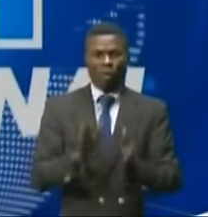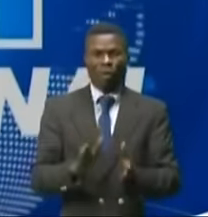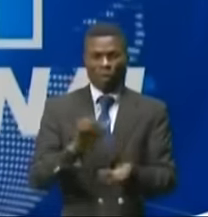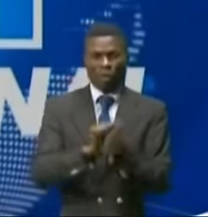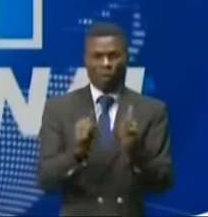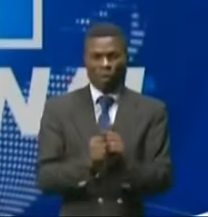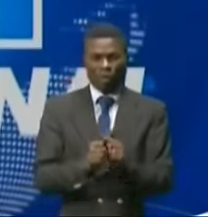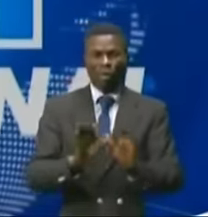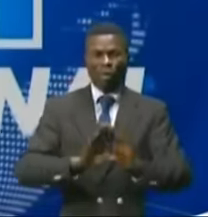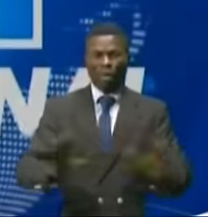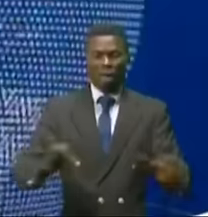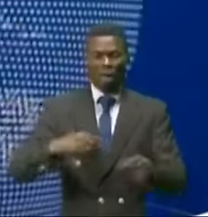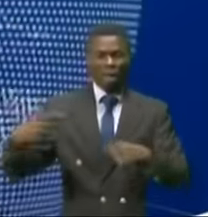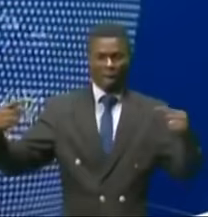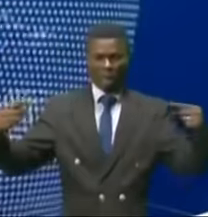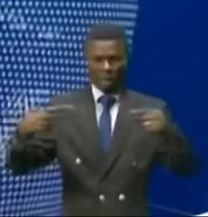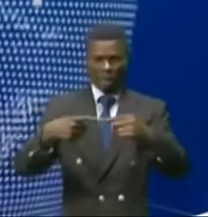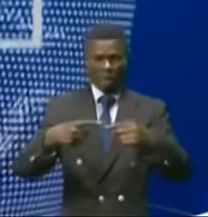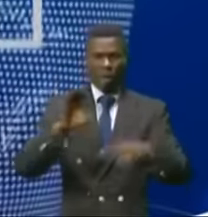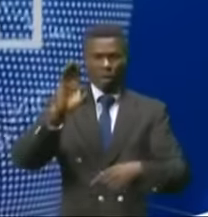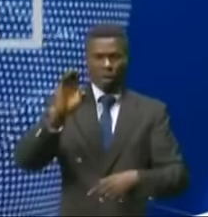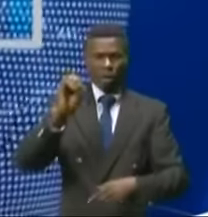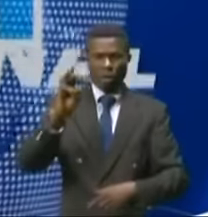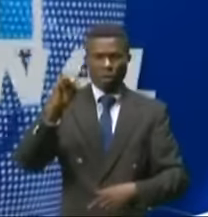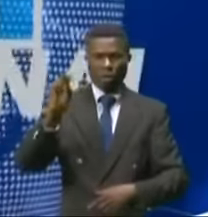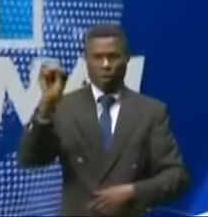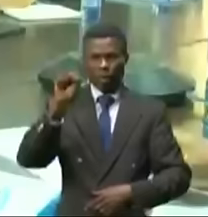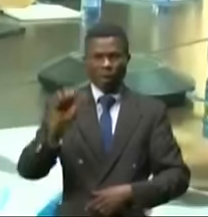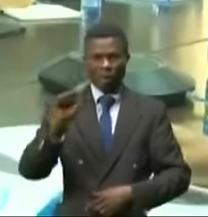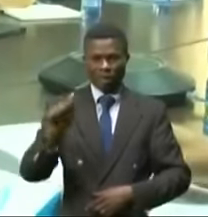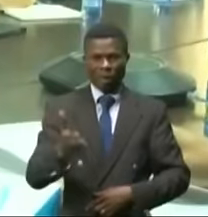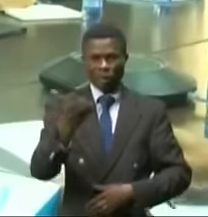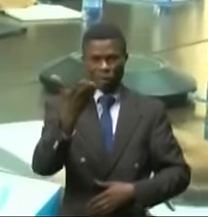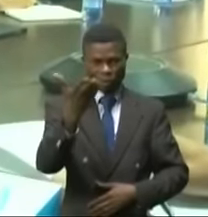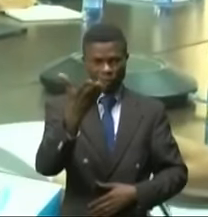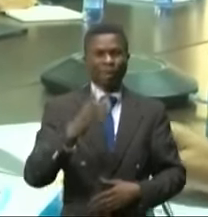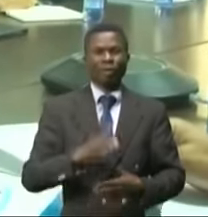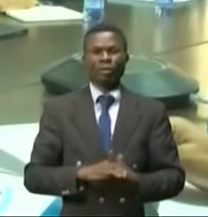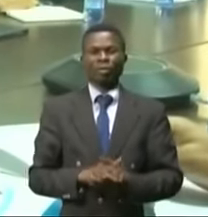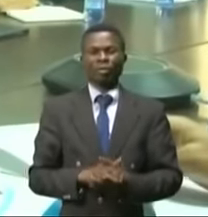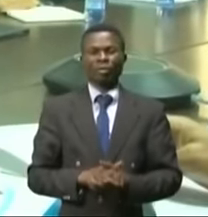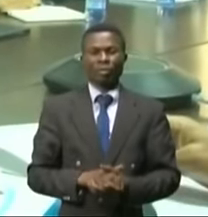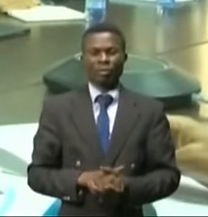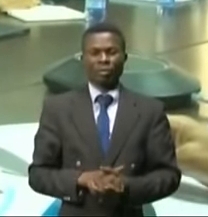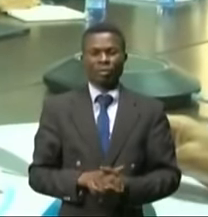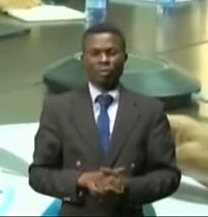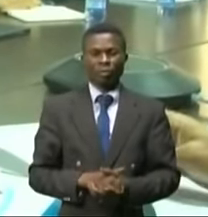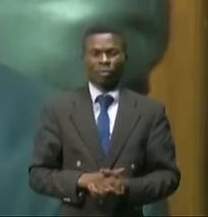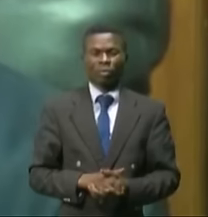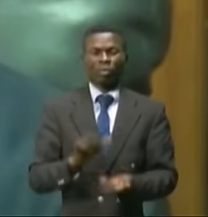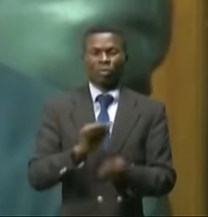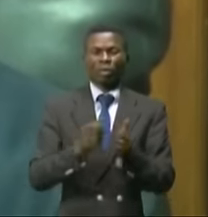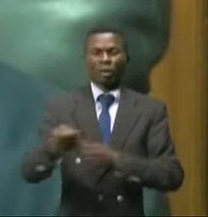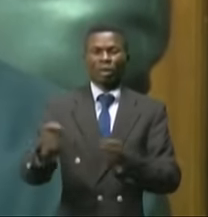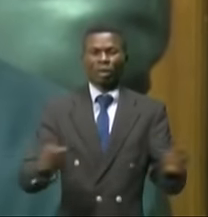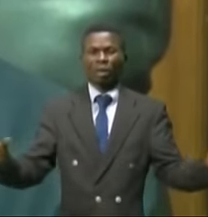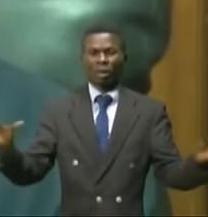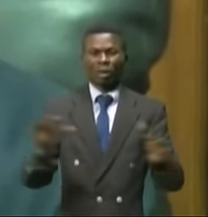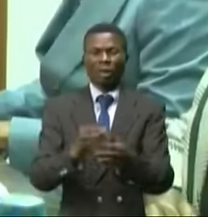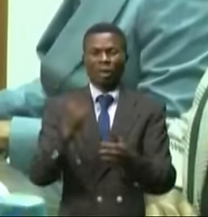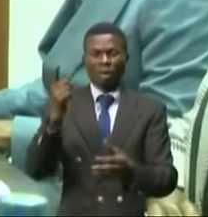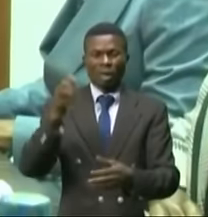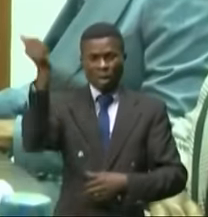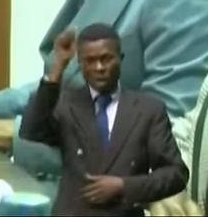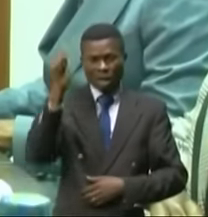secteur de la compétition du COMESA. Reportage Sylvie Moimbo. Les pays du marché commun de l'Afrique orientale